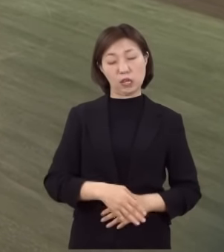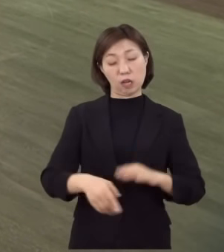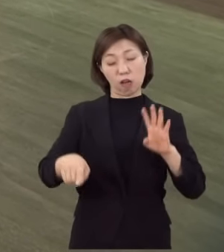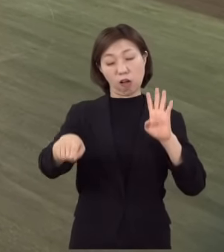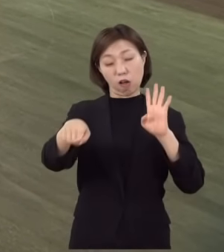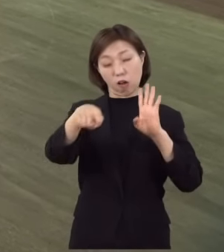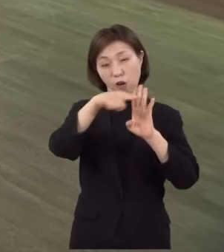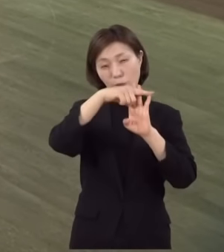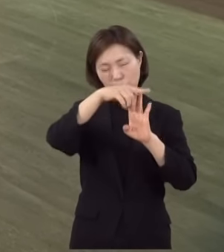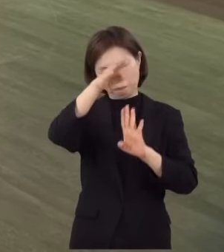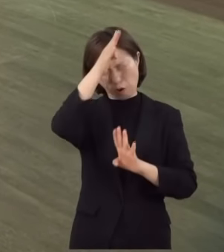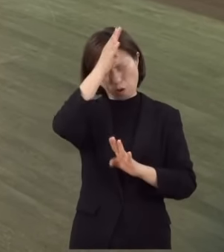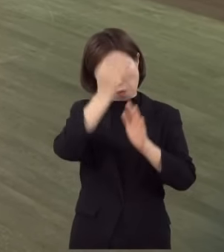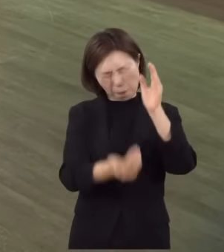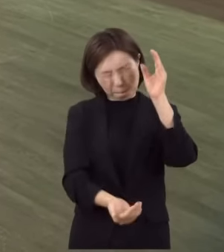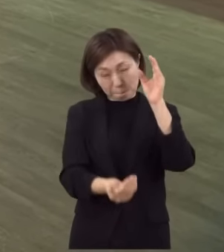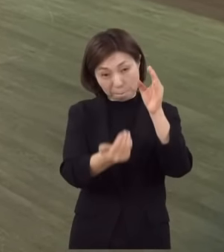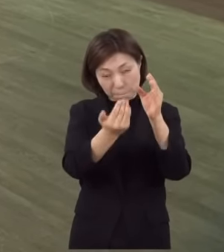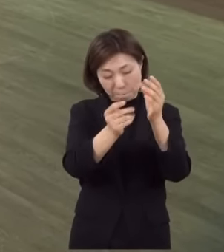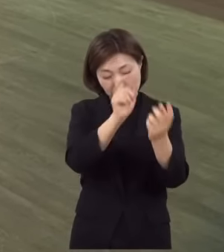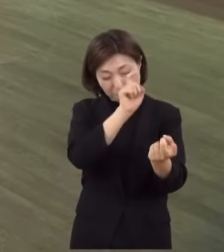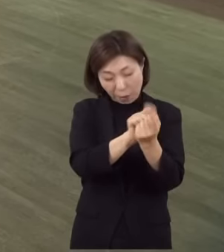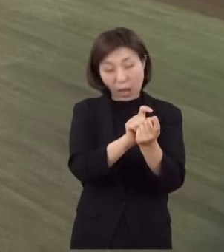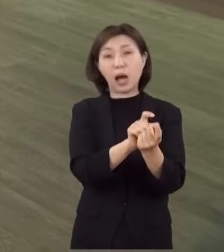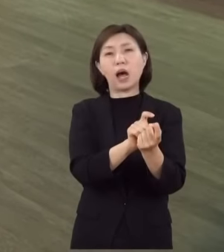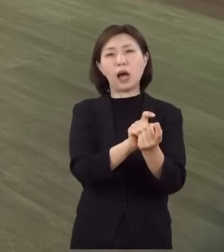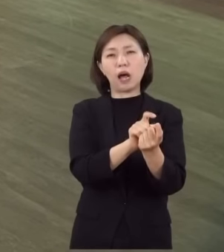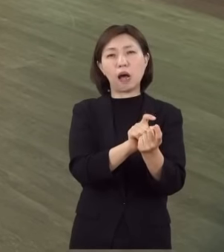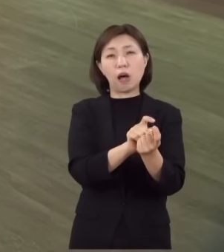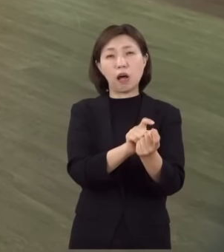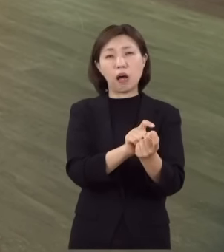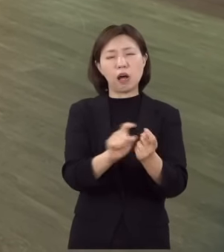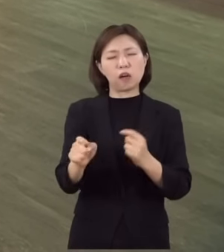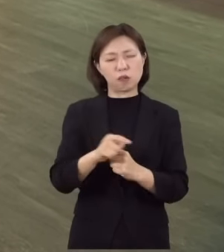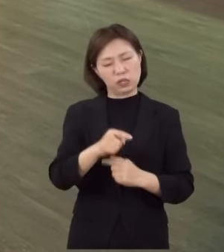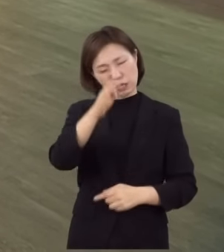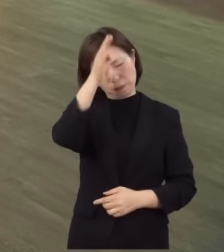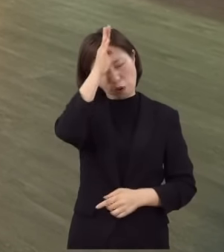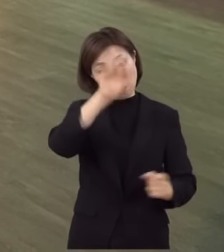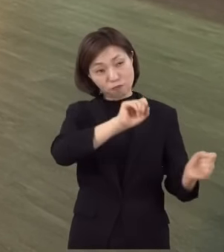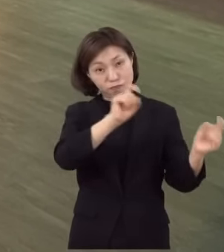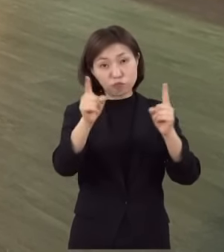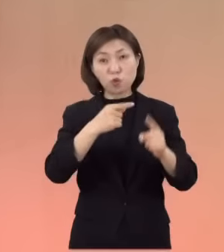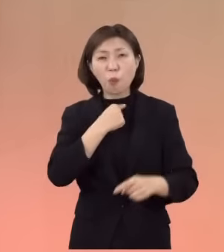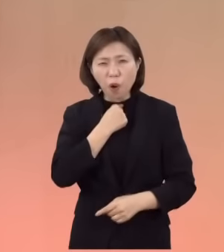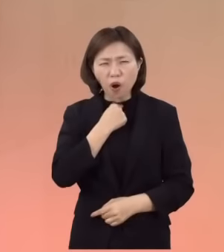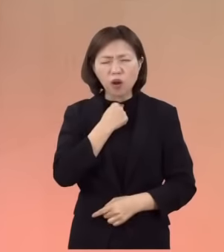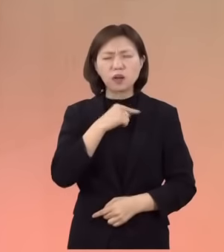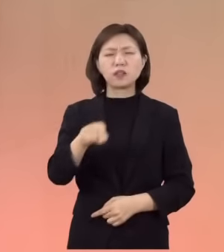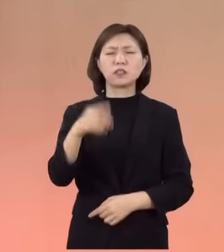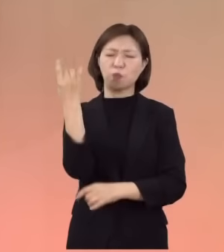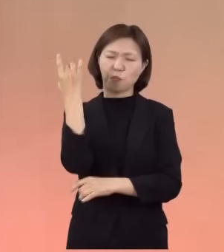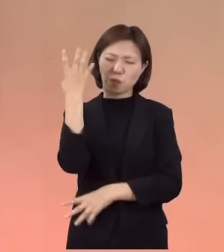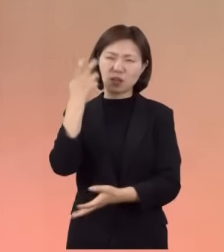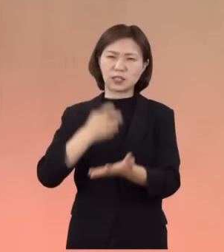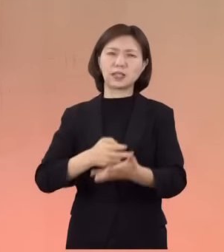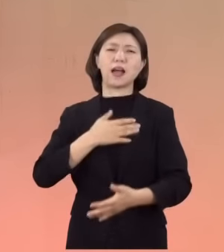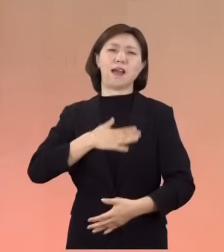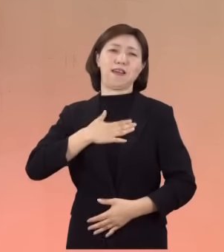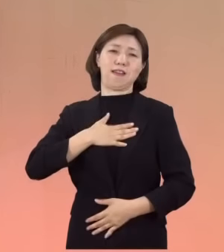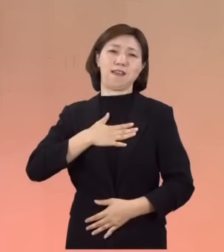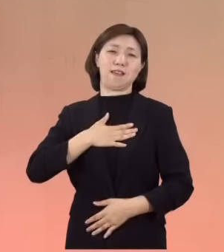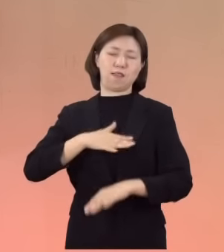고치고자 한다면 이러한 도리를 알지 않으면 안 됩니다